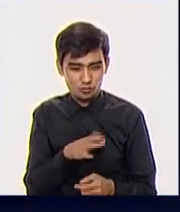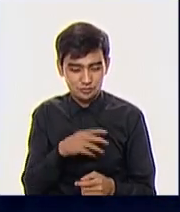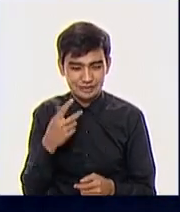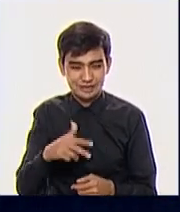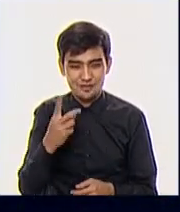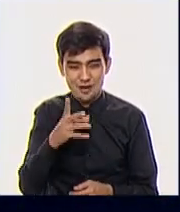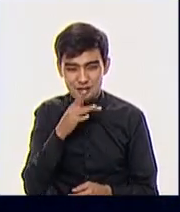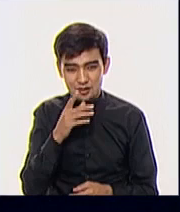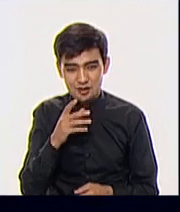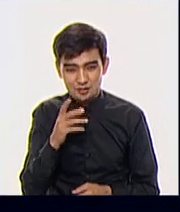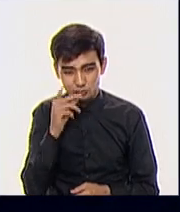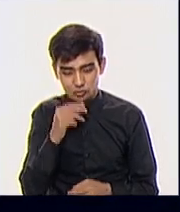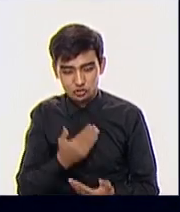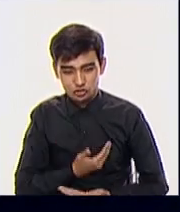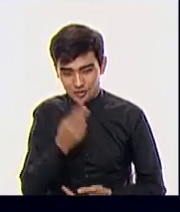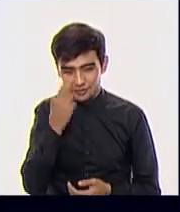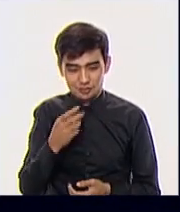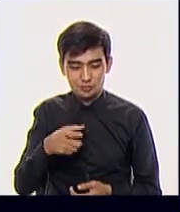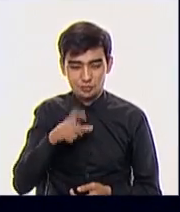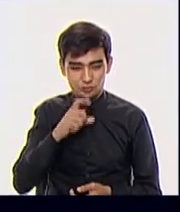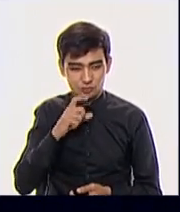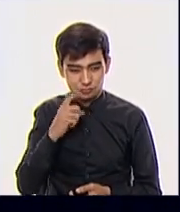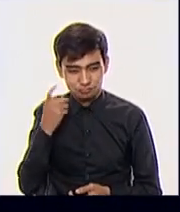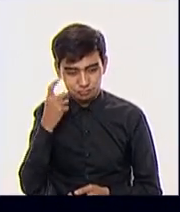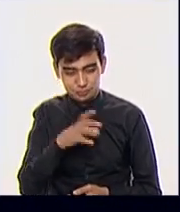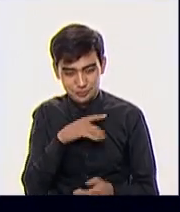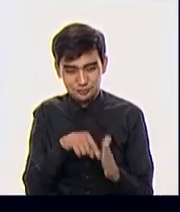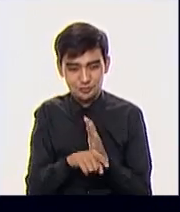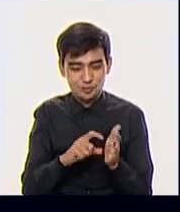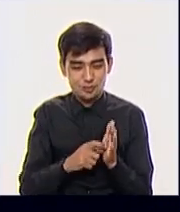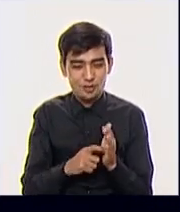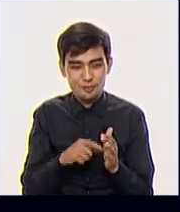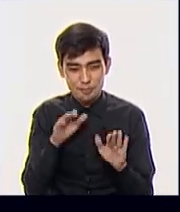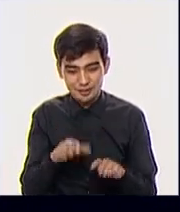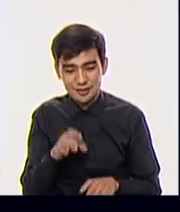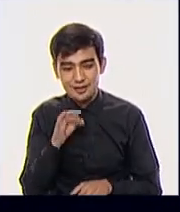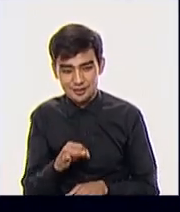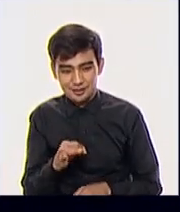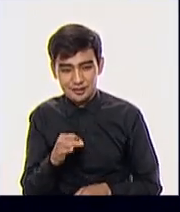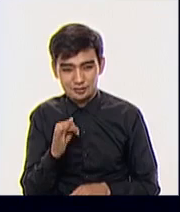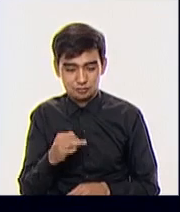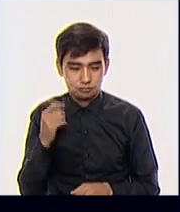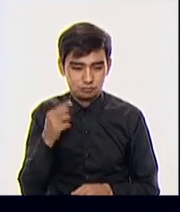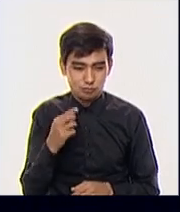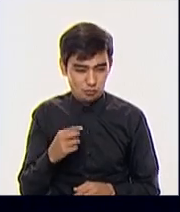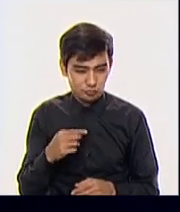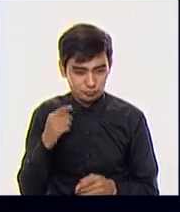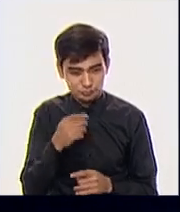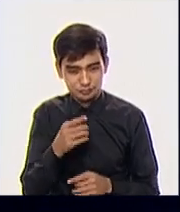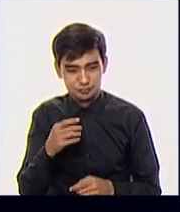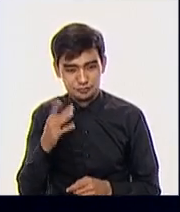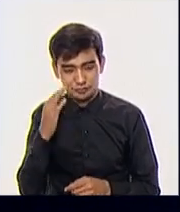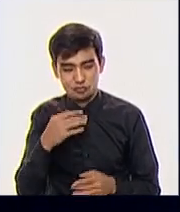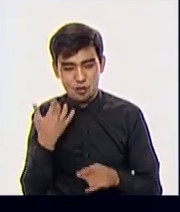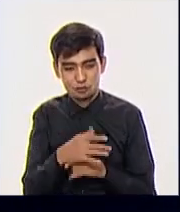32-летний житель столицы сначала распивал спиртные напитки внутри торговой точки, а затем, угрожая оружием, вывел продавца